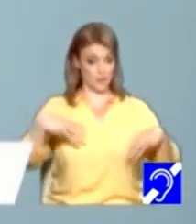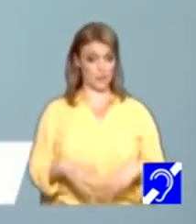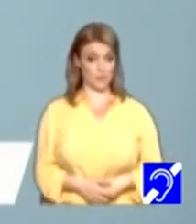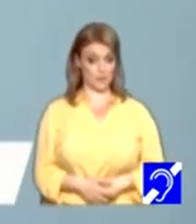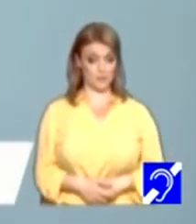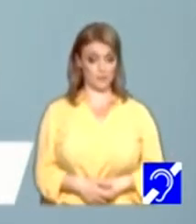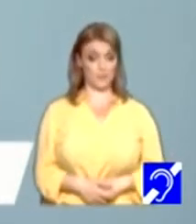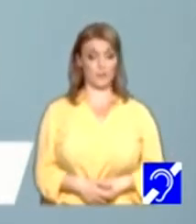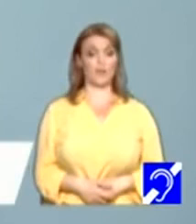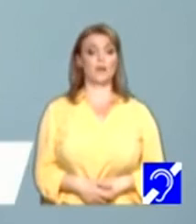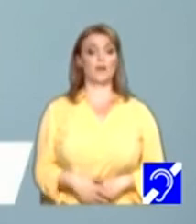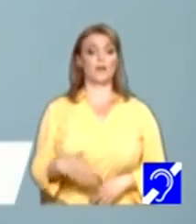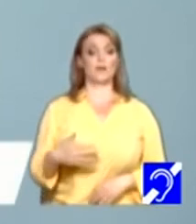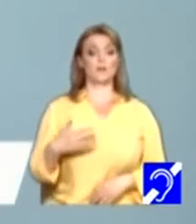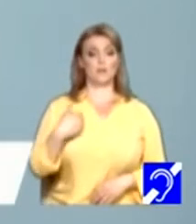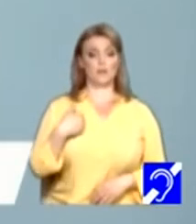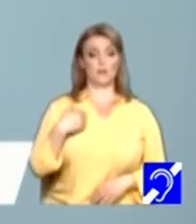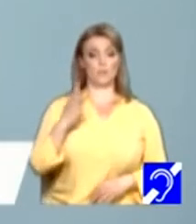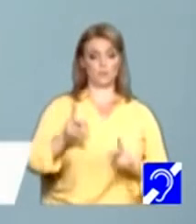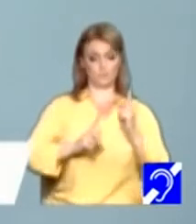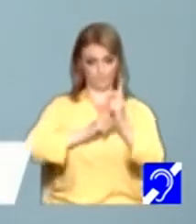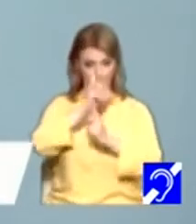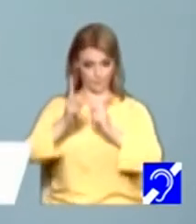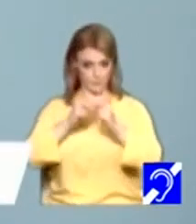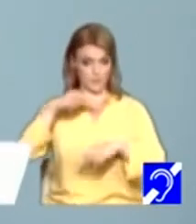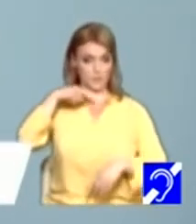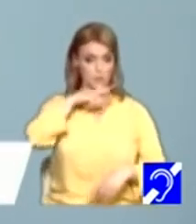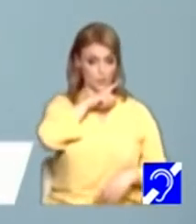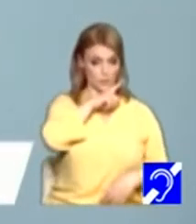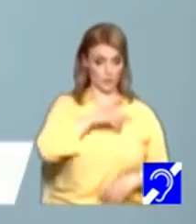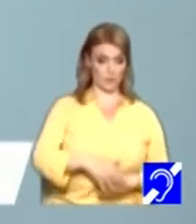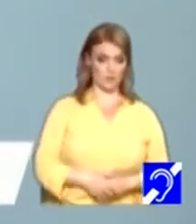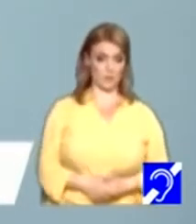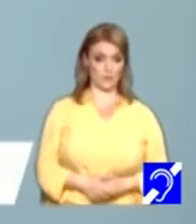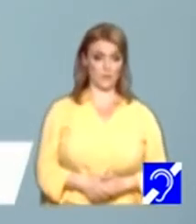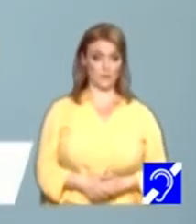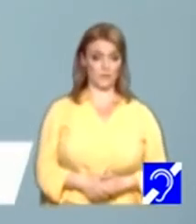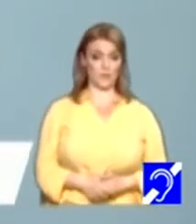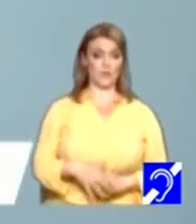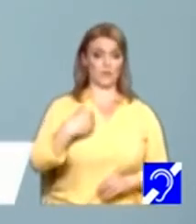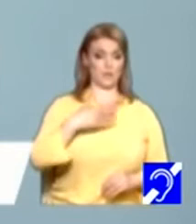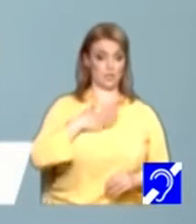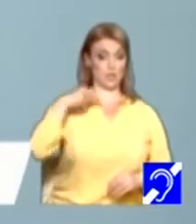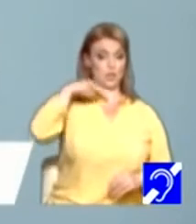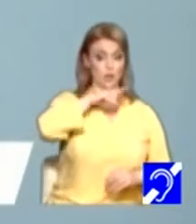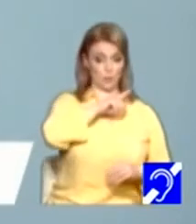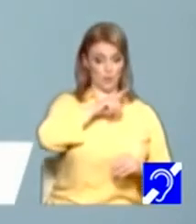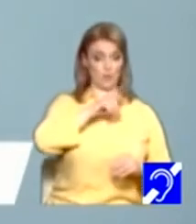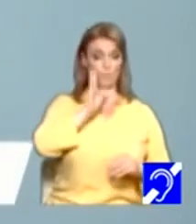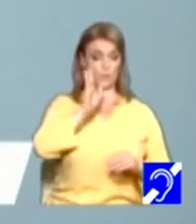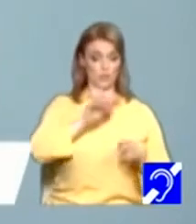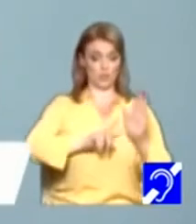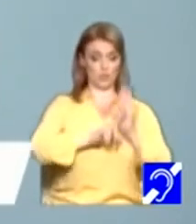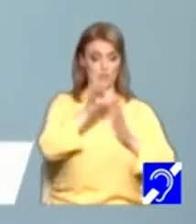3 priorități este restructurizarea economiei de la o economie de producere, care tindem să fim și